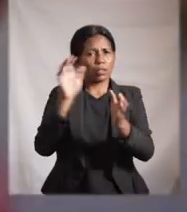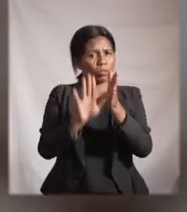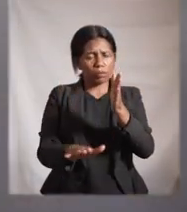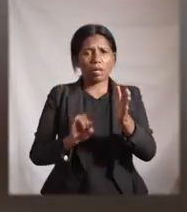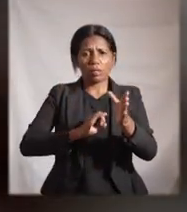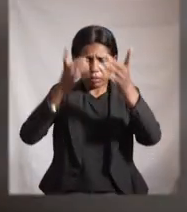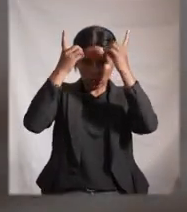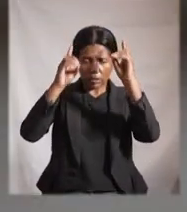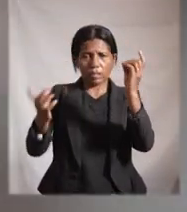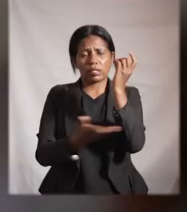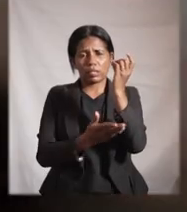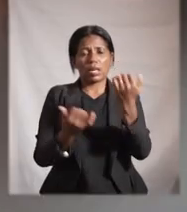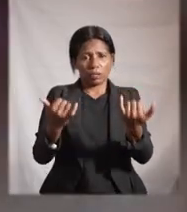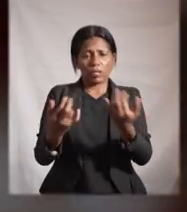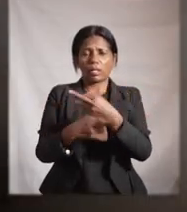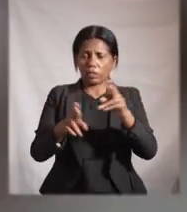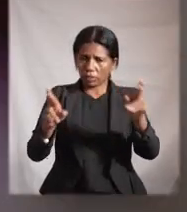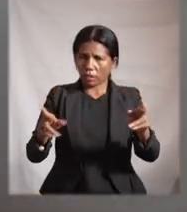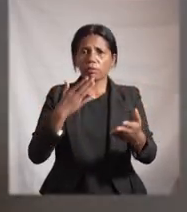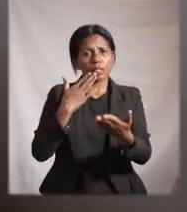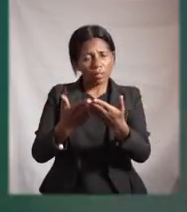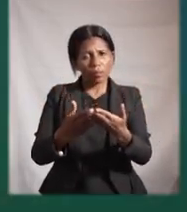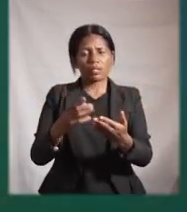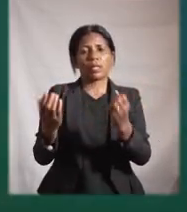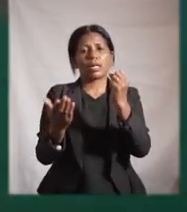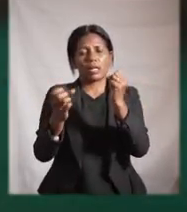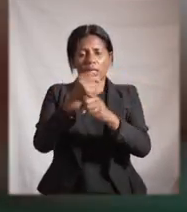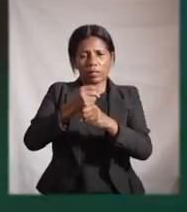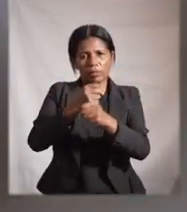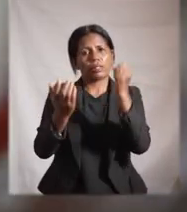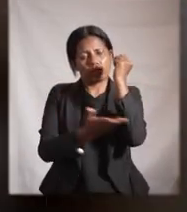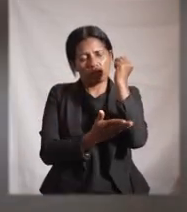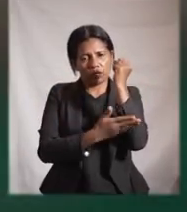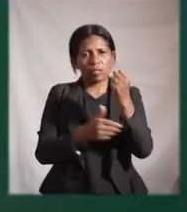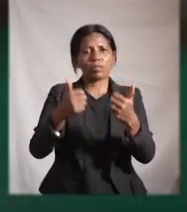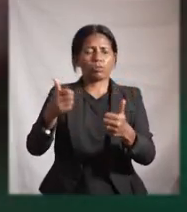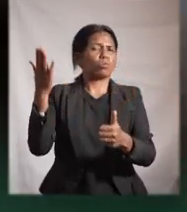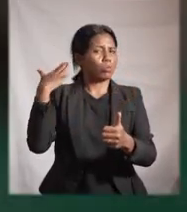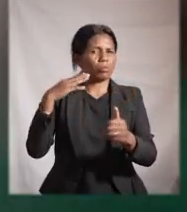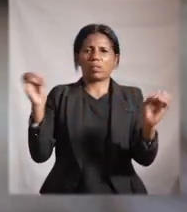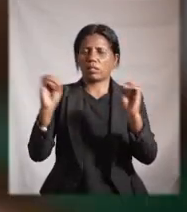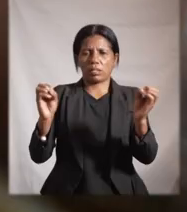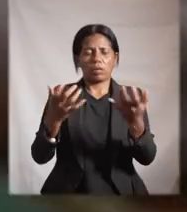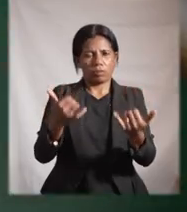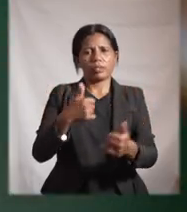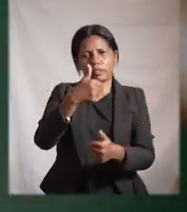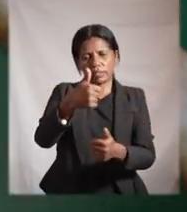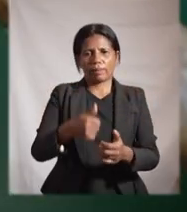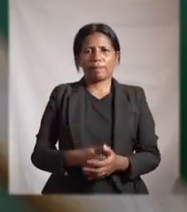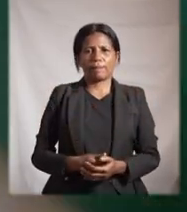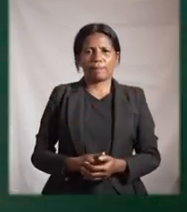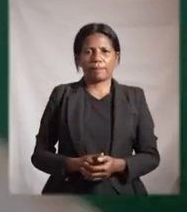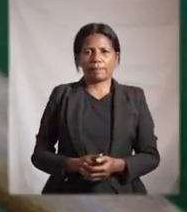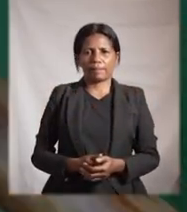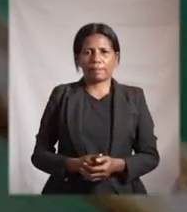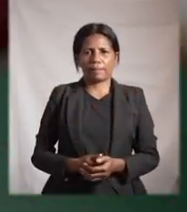uti sirtesi agora ne ida resultado dia kliu ma kita tesi ne. Ida ba uluk ne lai komparsan ho ida uluk ne ida ne liu. Ah ida ne